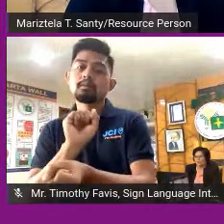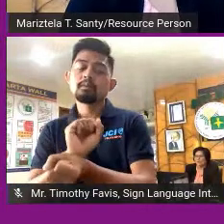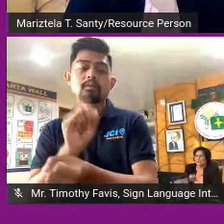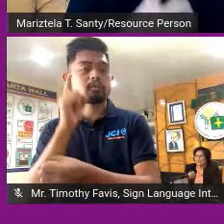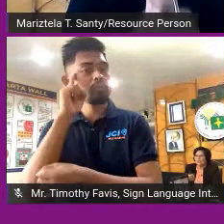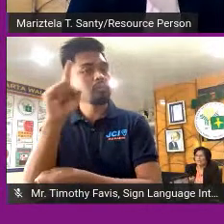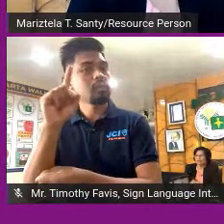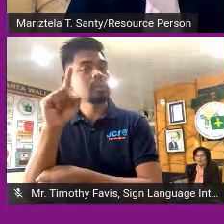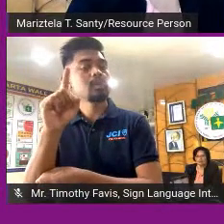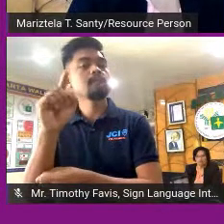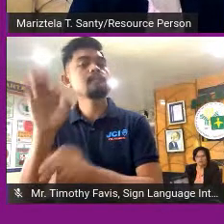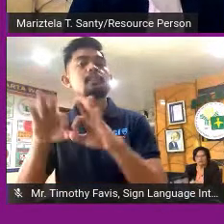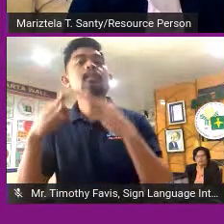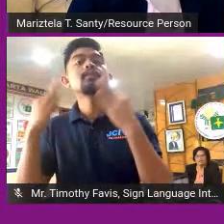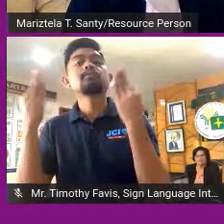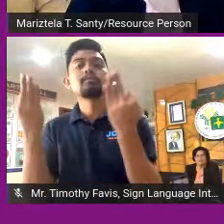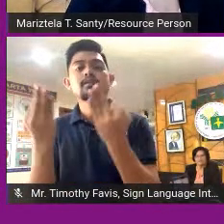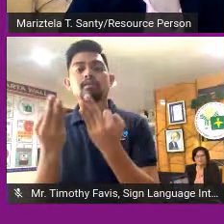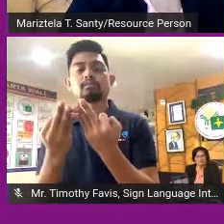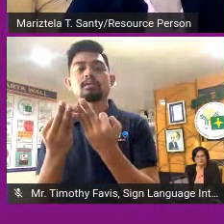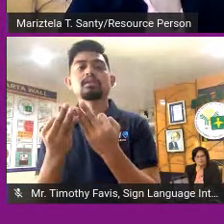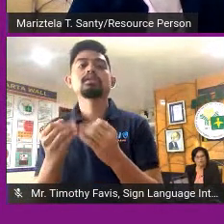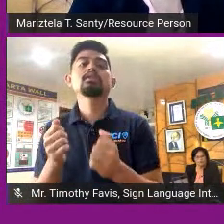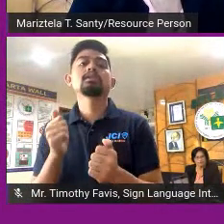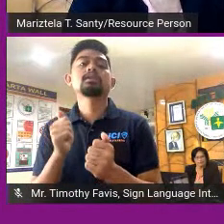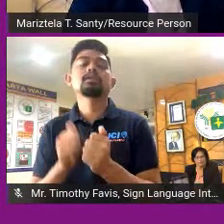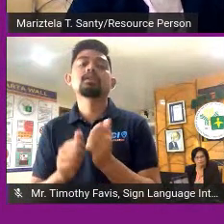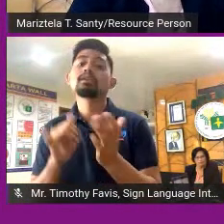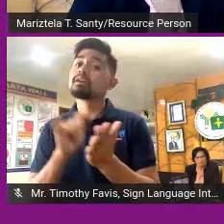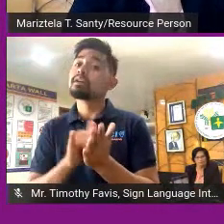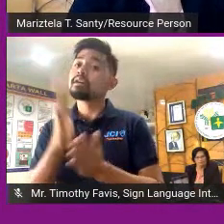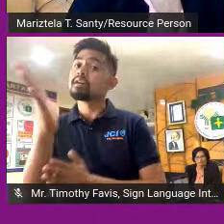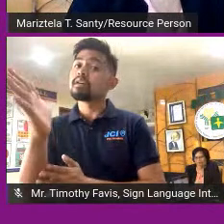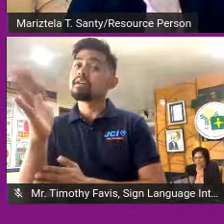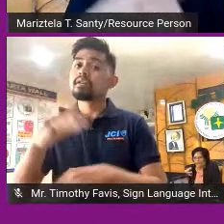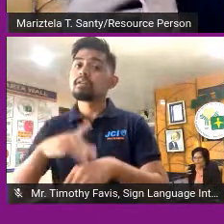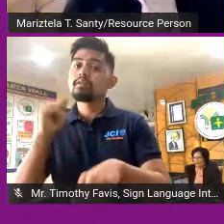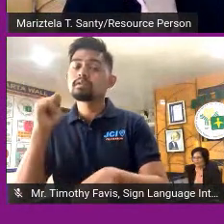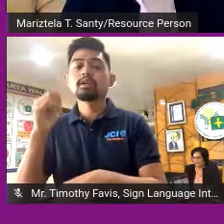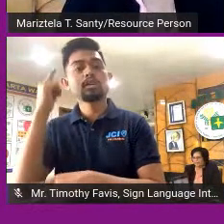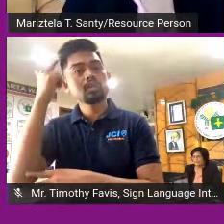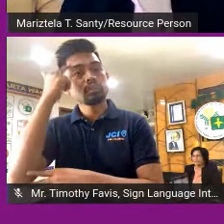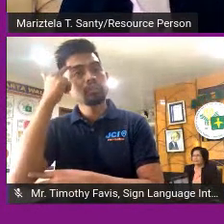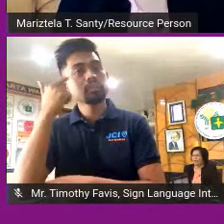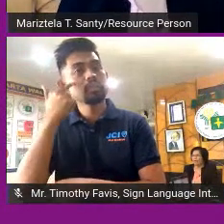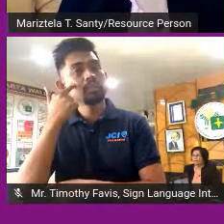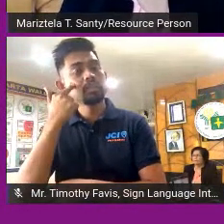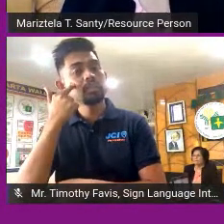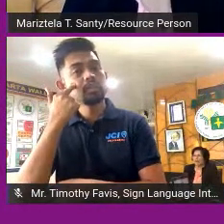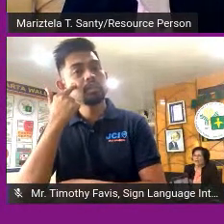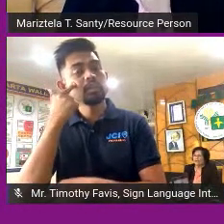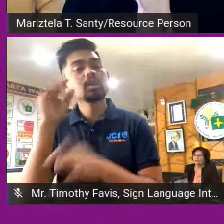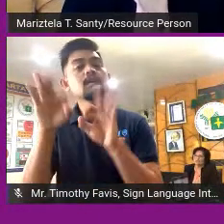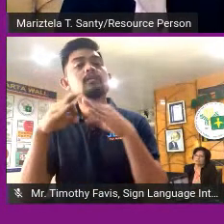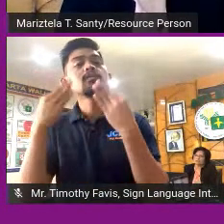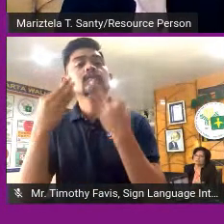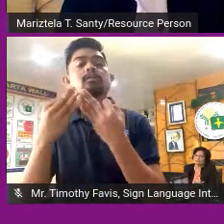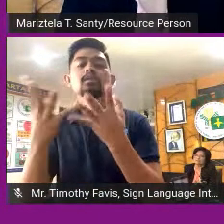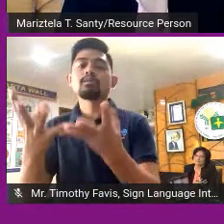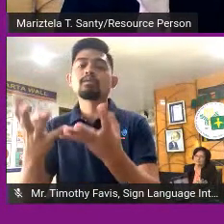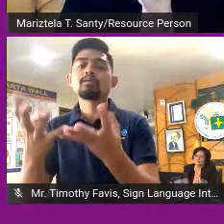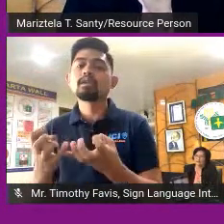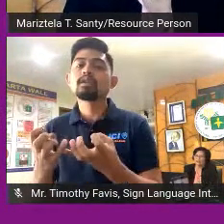work, kaya nga itong ano natin ay gender and development. Ano po? Ang ano natin dito ay maayos